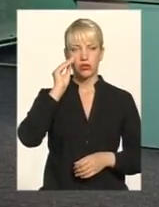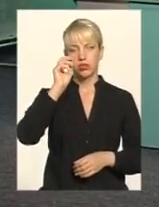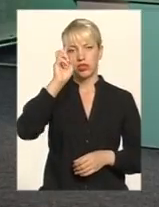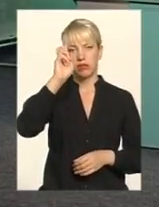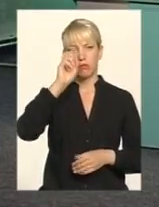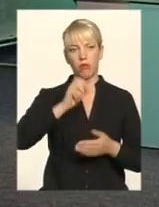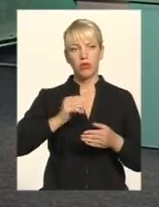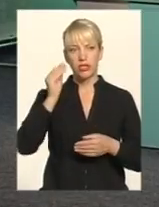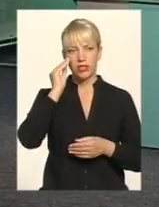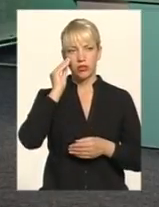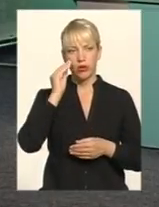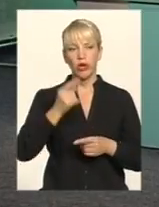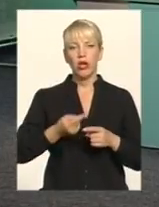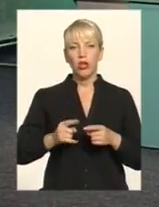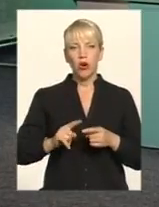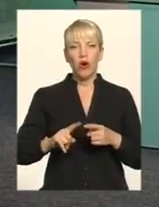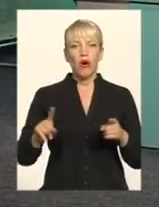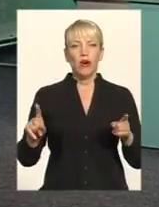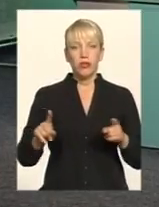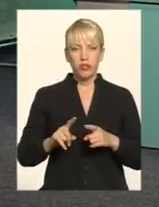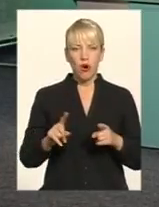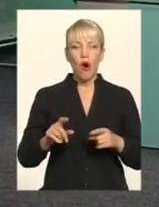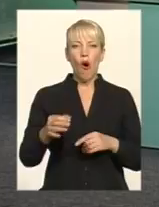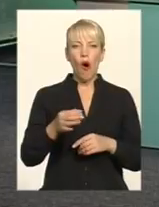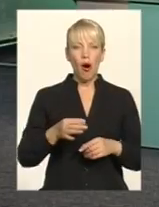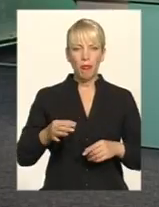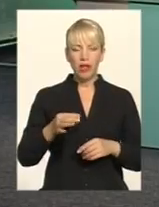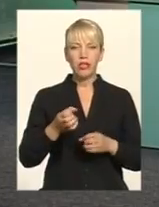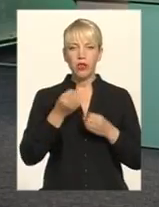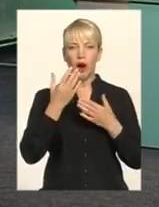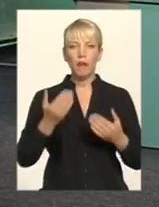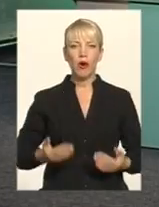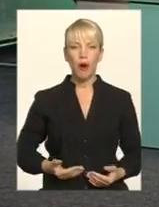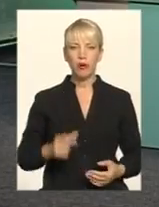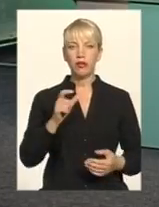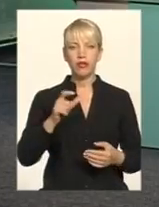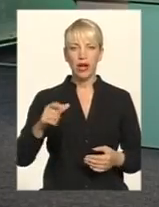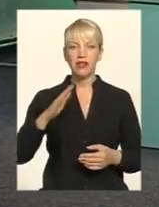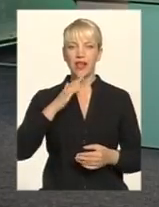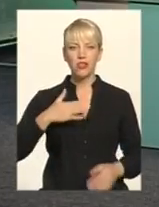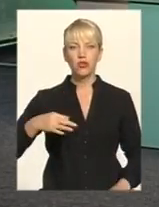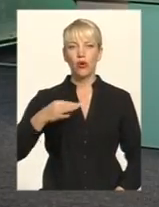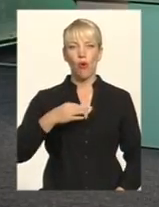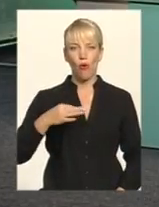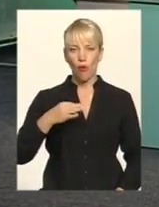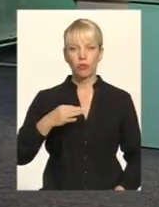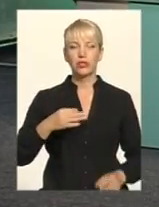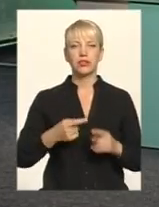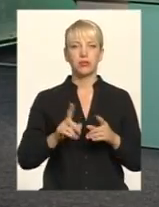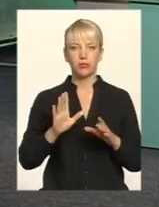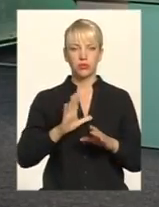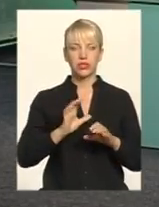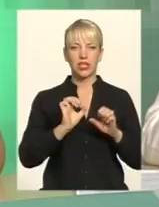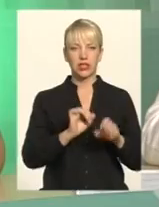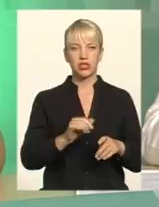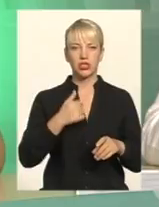позицію того, що область, добробут мешканців області понад усе. Чи можна так сказати? Ну, думаємо, що підготовка до